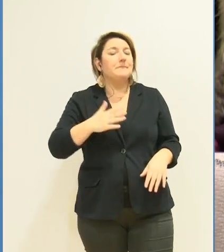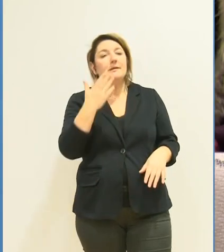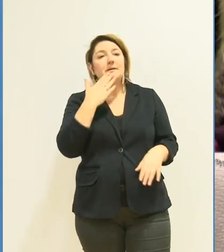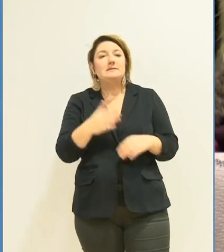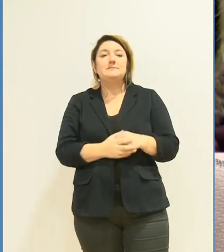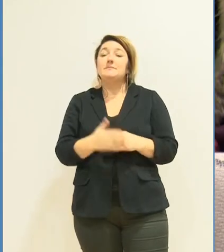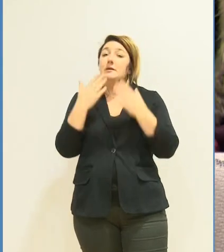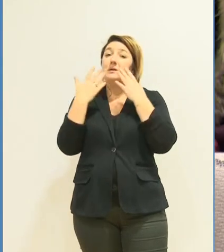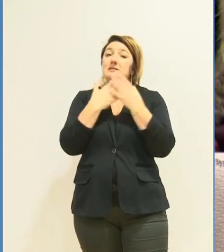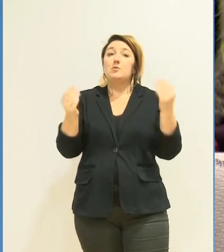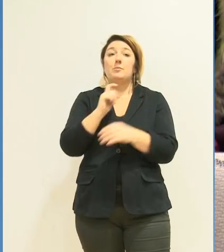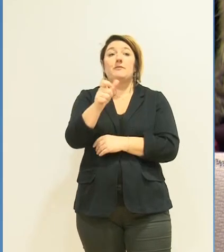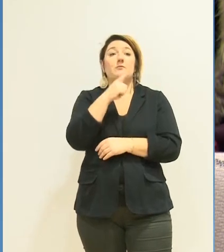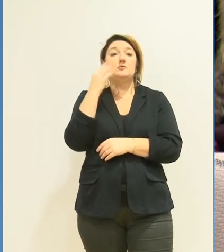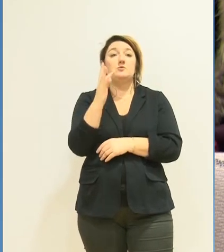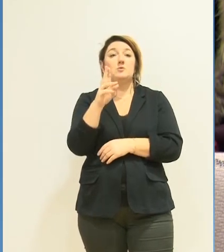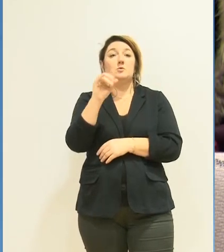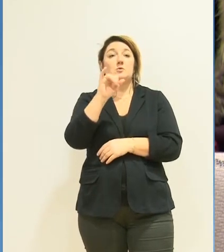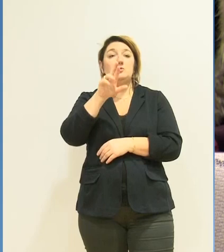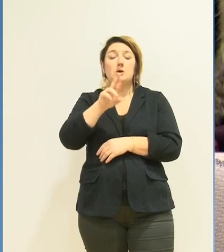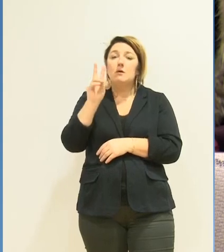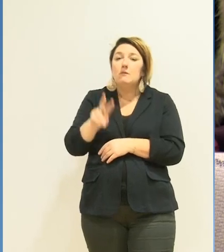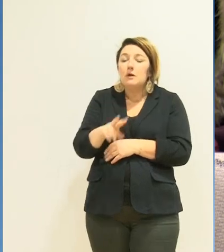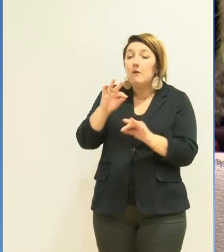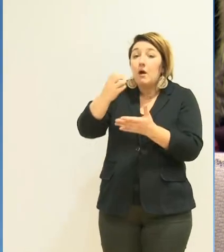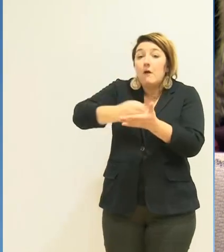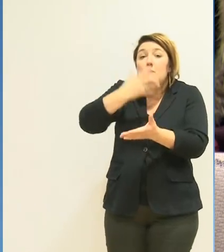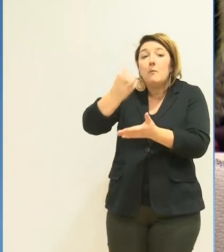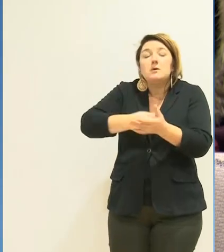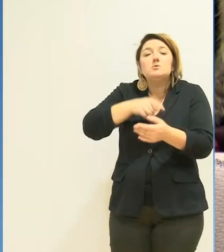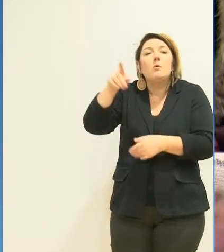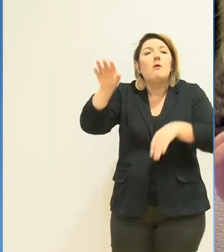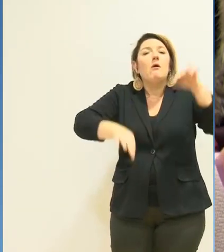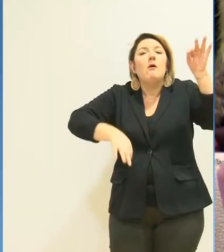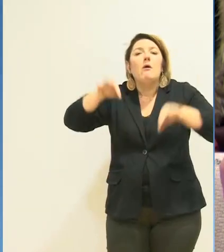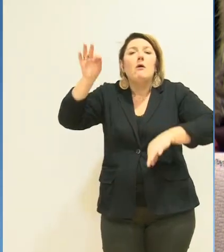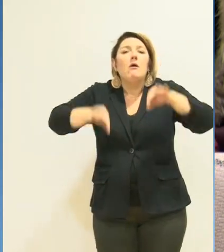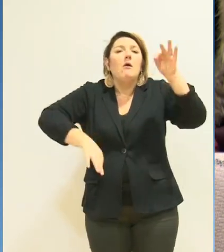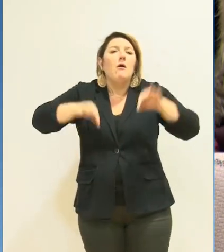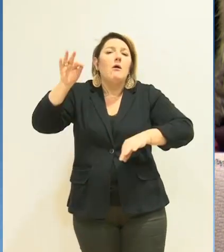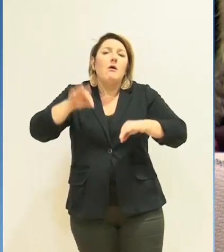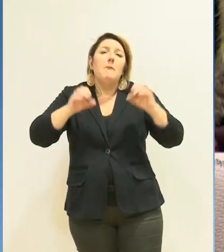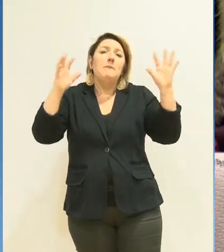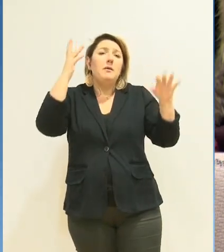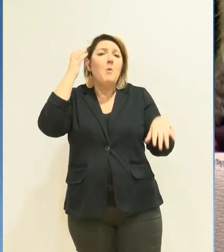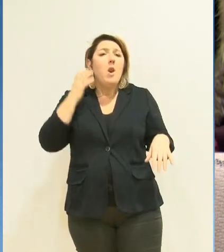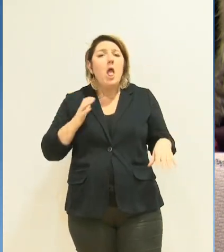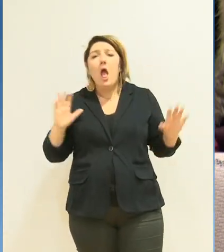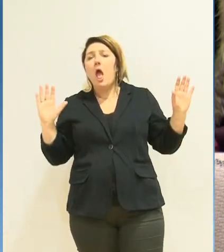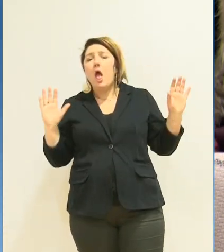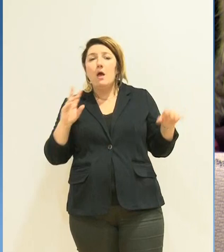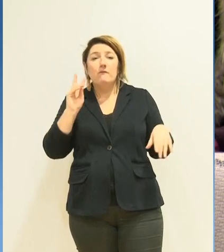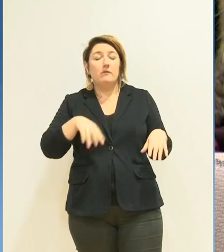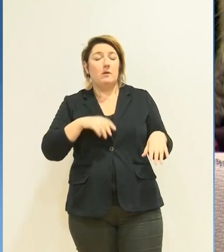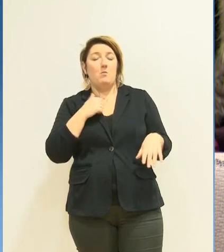sur l'information on est au pays de molière un tartuffe 1 voilà donc je viens de recevoir la clé avec le pays lui j'ai